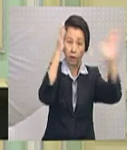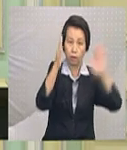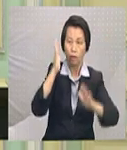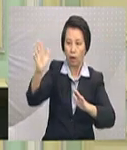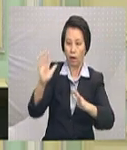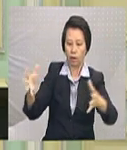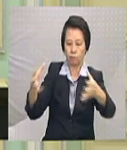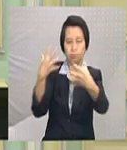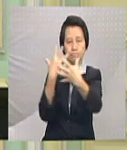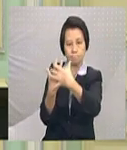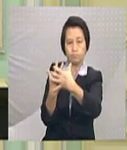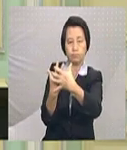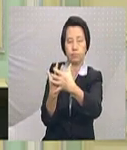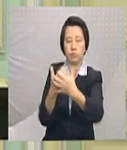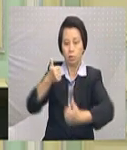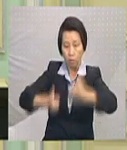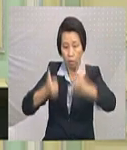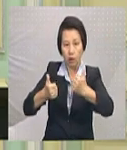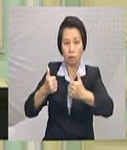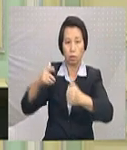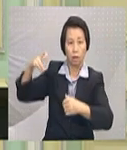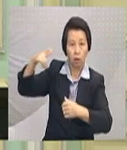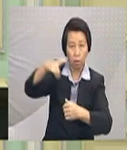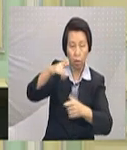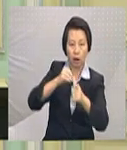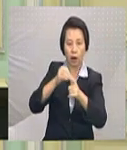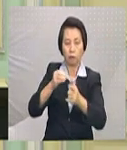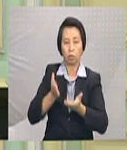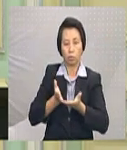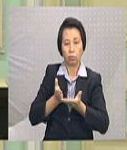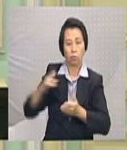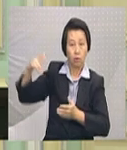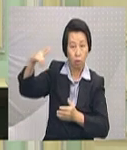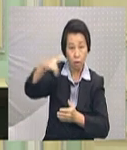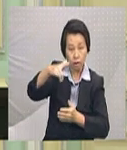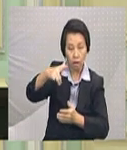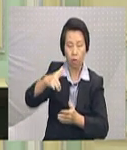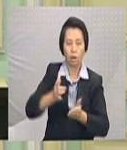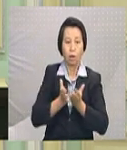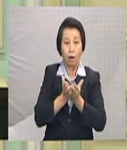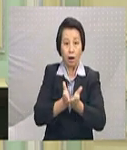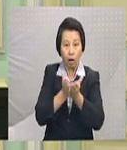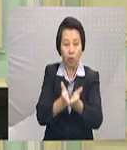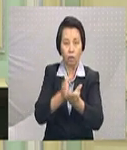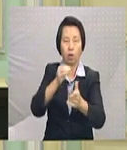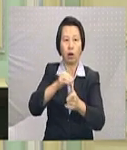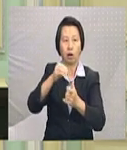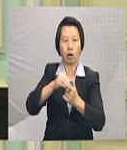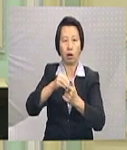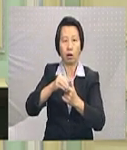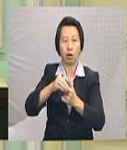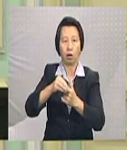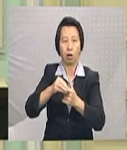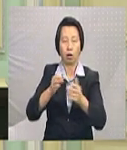akan dikuarantin. Sama ada melalui udara, melalui jalan udara, melalui jalan laut ataupun melalui